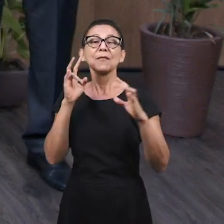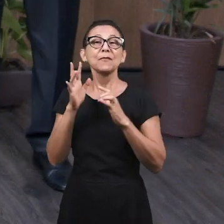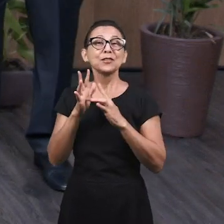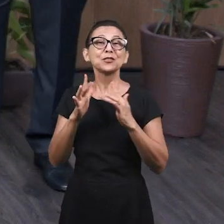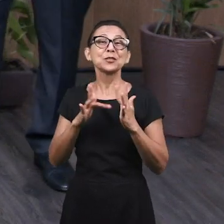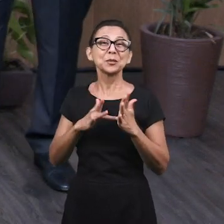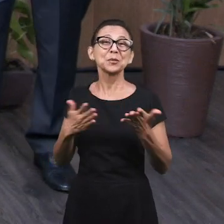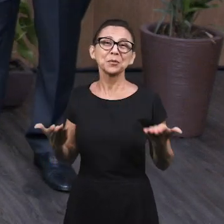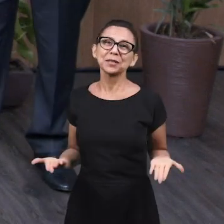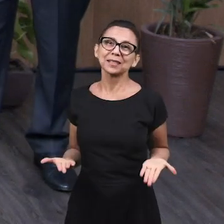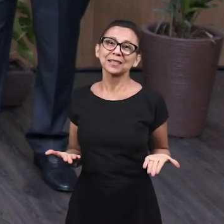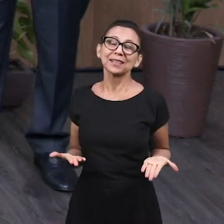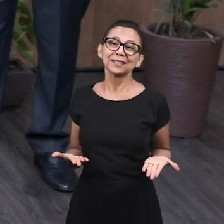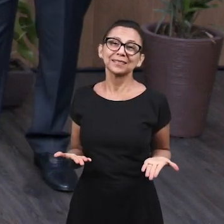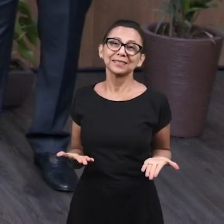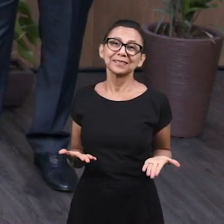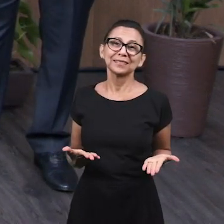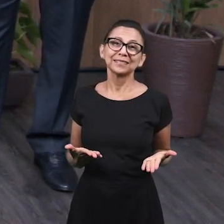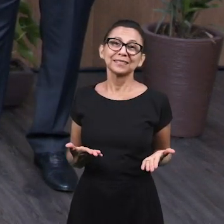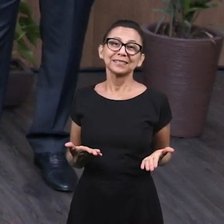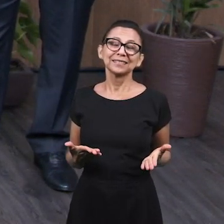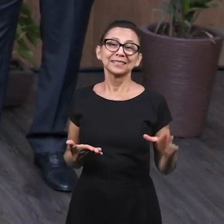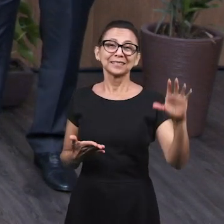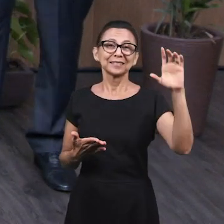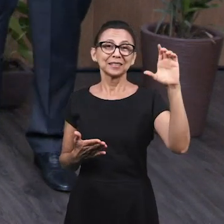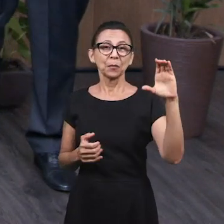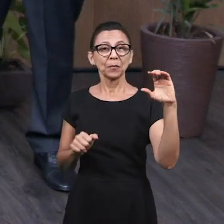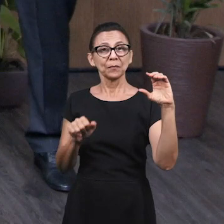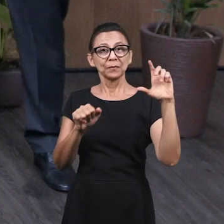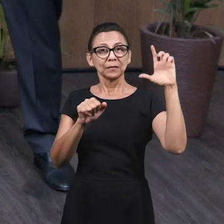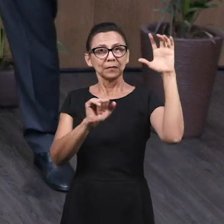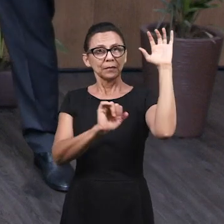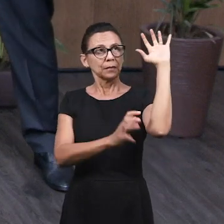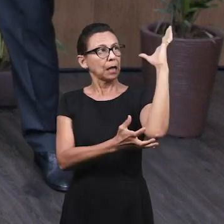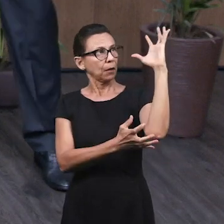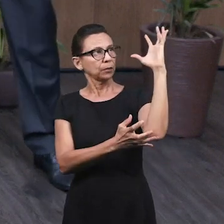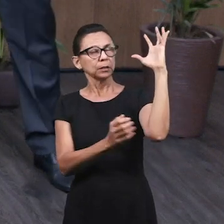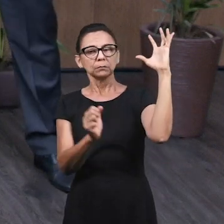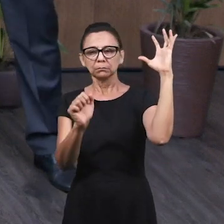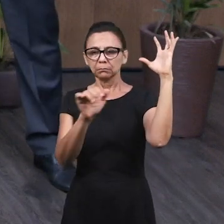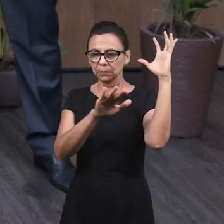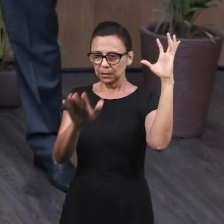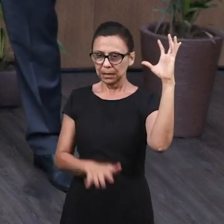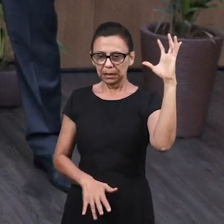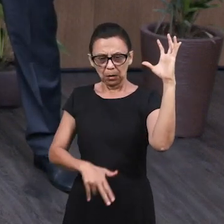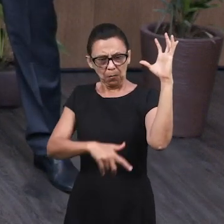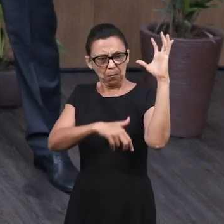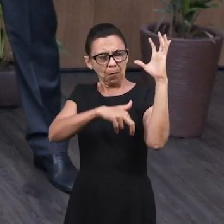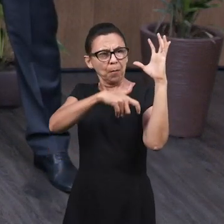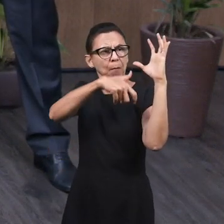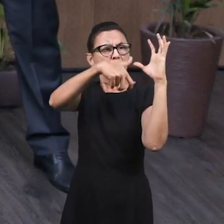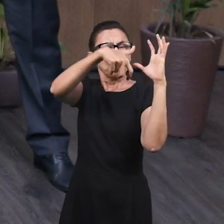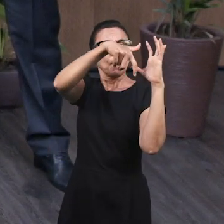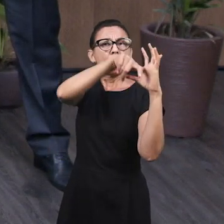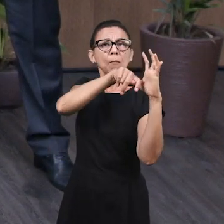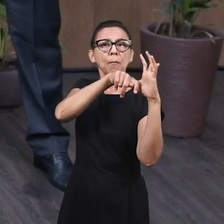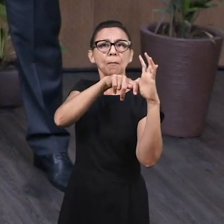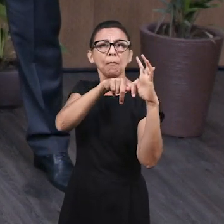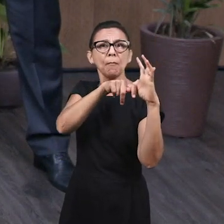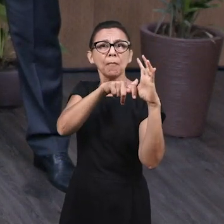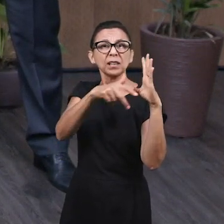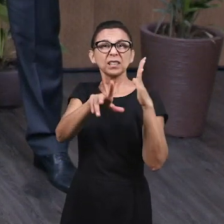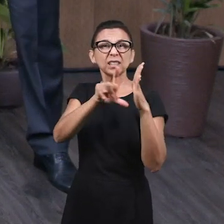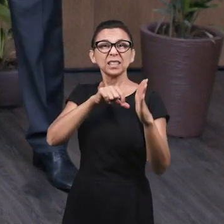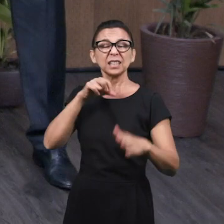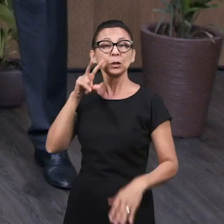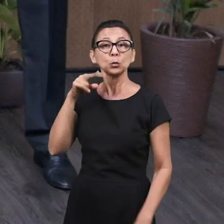commencer cette rencontre, a été une grande surprise pour Zachée, qui n'avait pas vu ou connu Jésus avant. Zachée